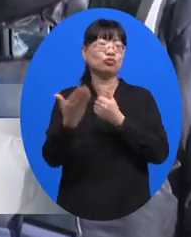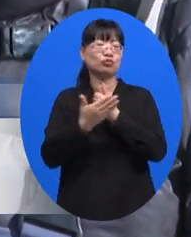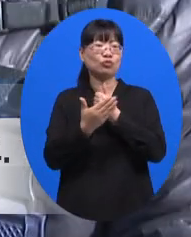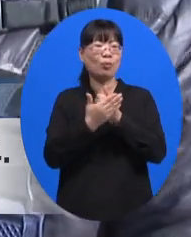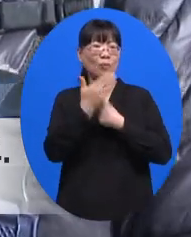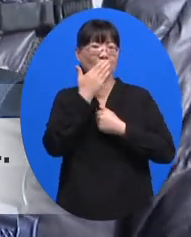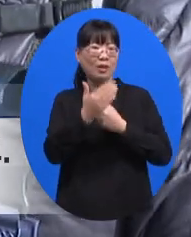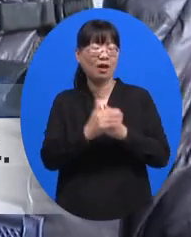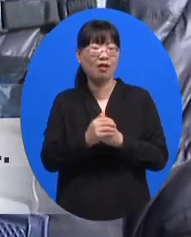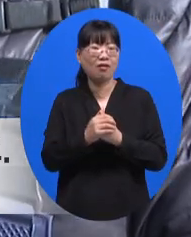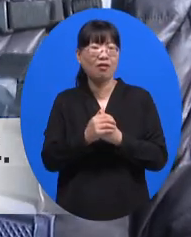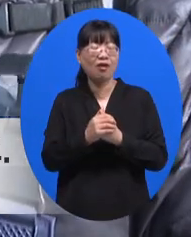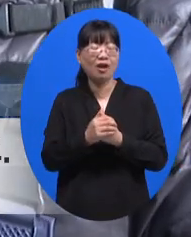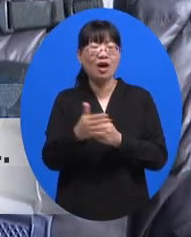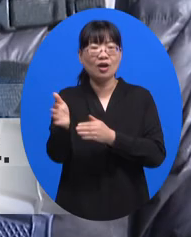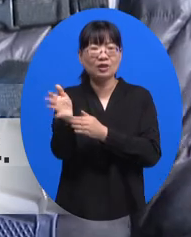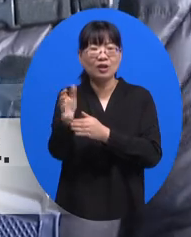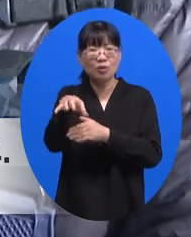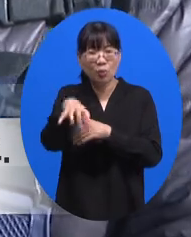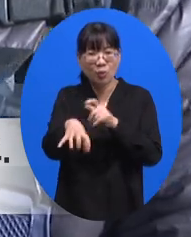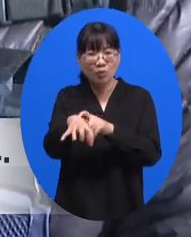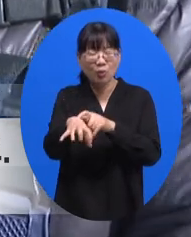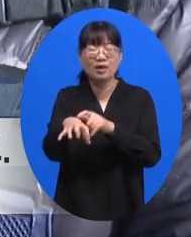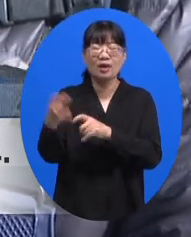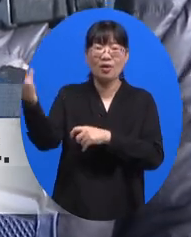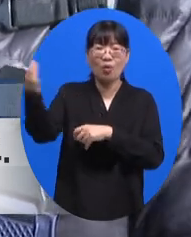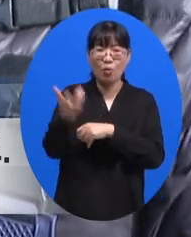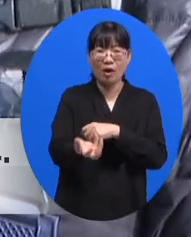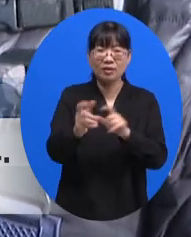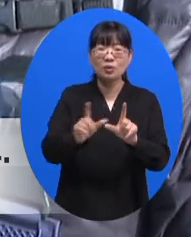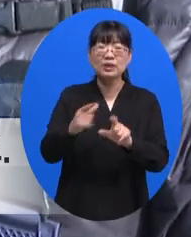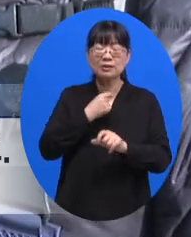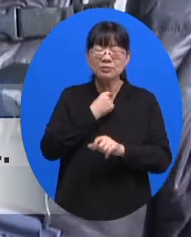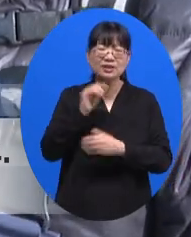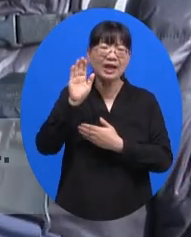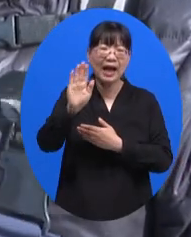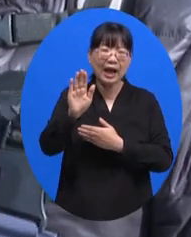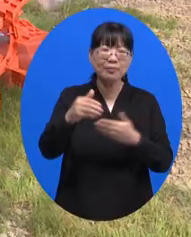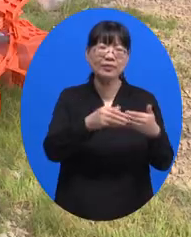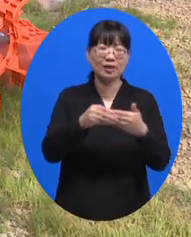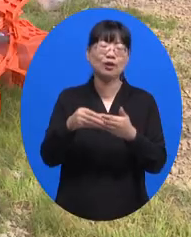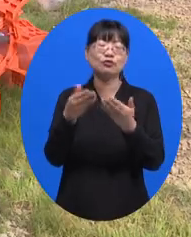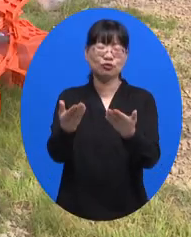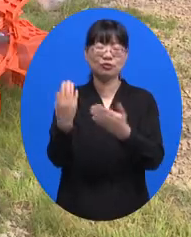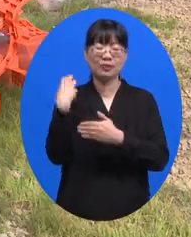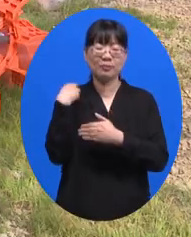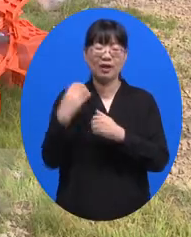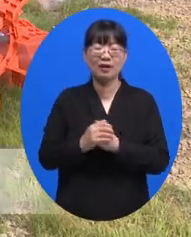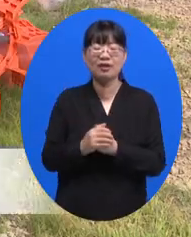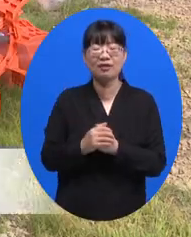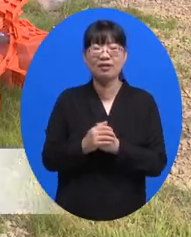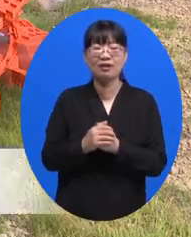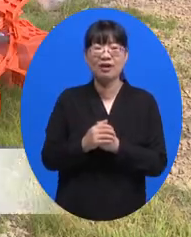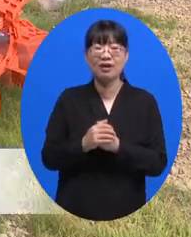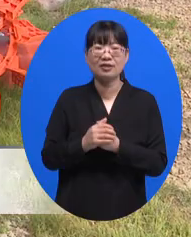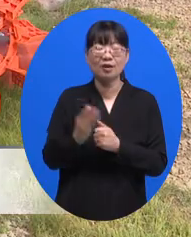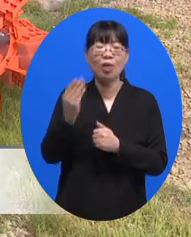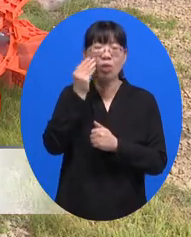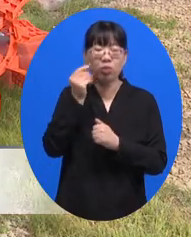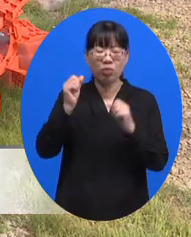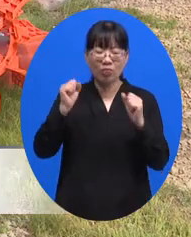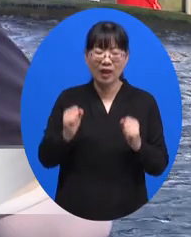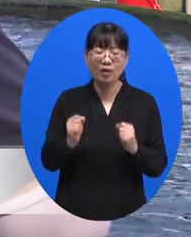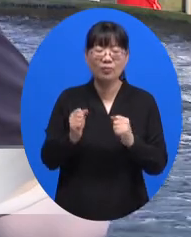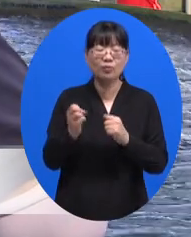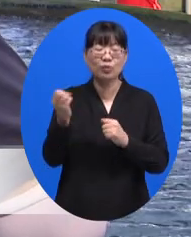수 있다고 봐요. 기여하고 싶어 하는 사람들의 앞길도 이렇게 알려주는 그런 역할을 하는 것 같아요. 정착과 수산업